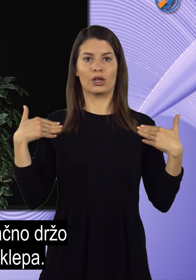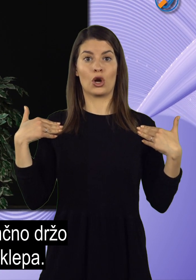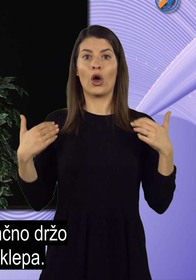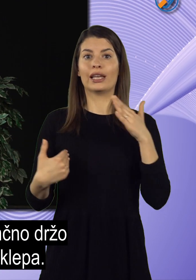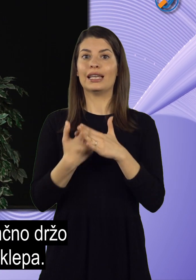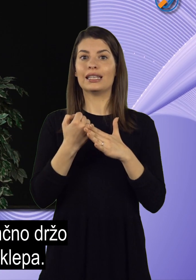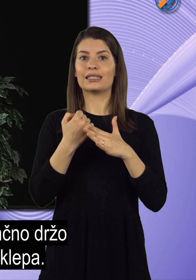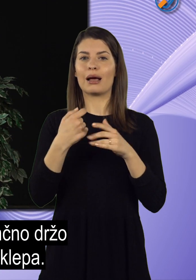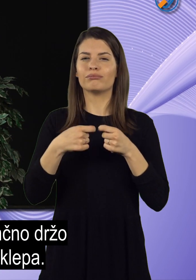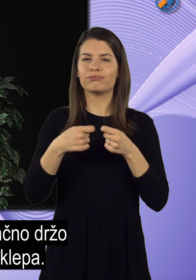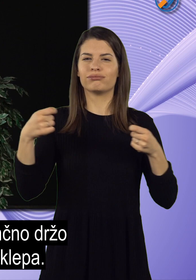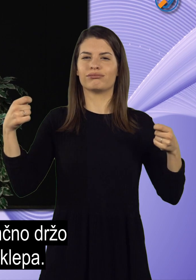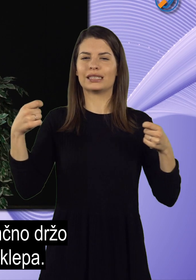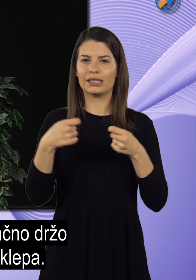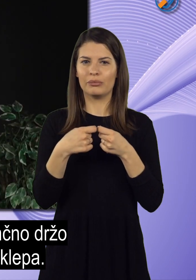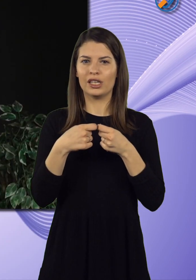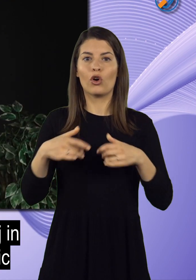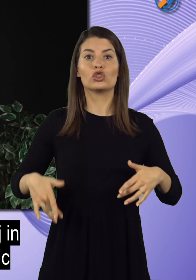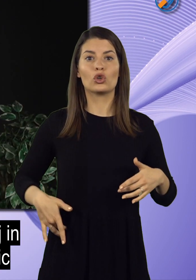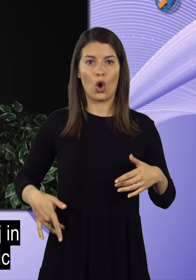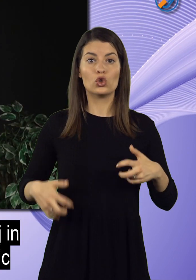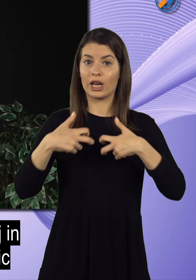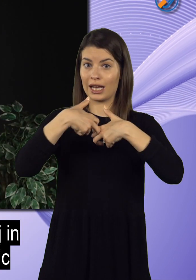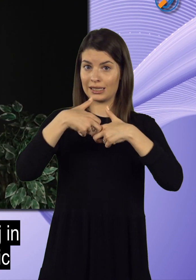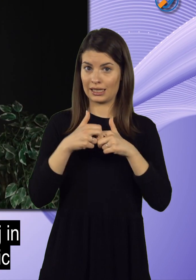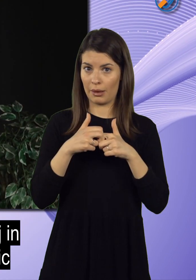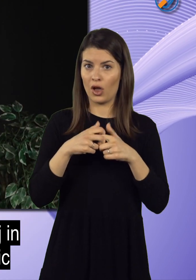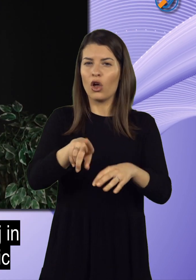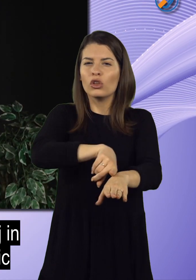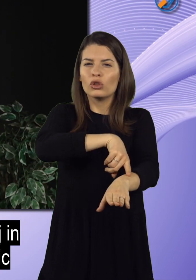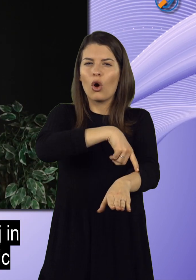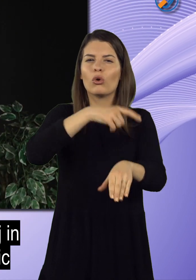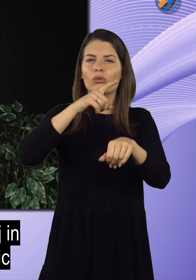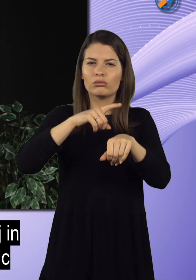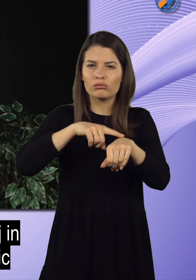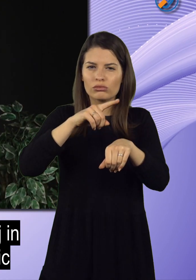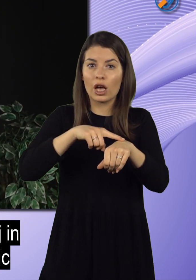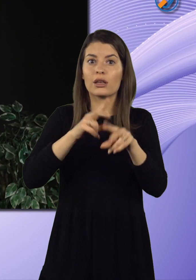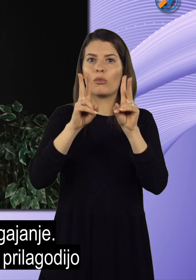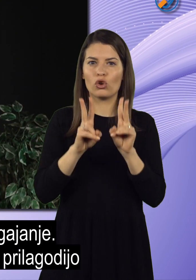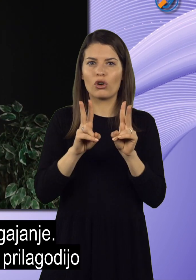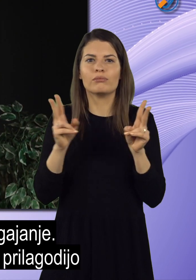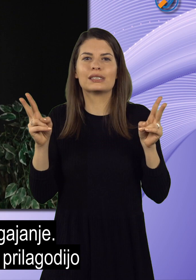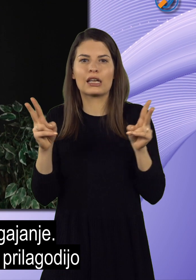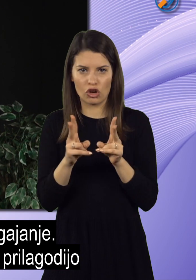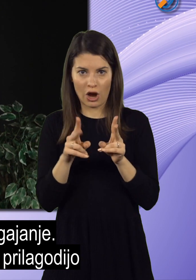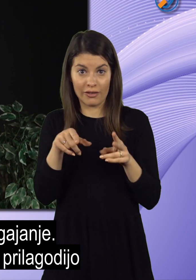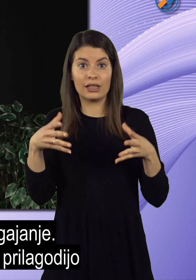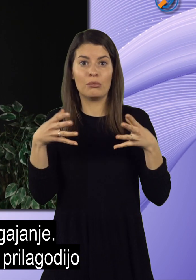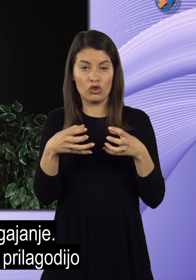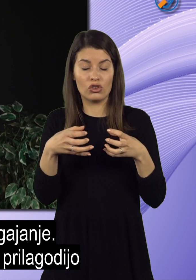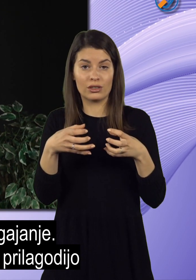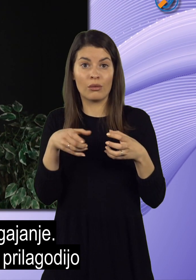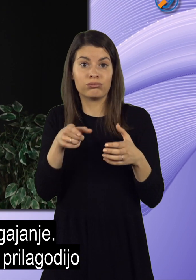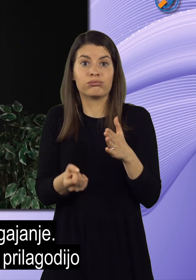držo in gibljivost kolčnega sklepa. Dolgotrajen položaj in skrajšava teh mišic povzročita